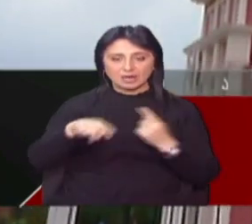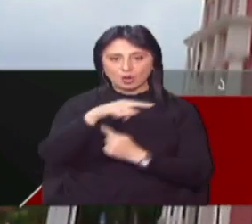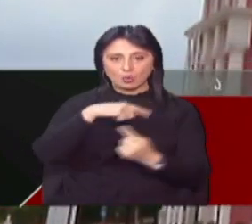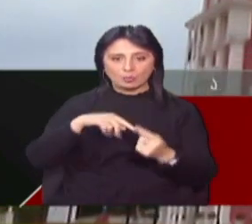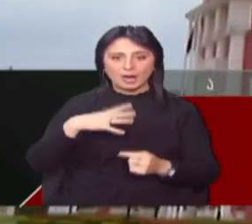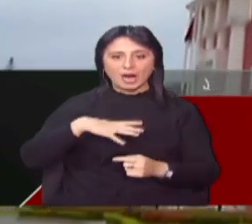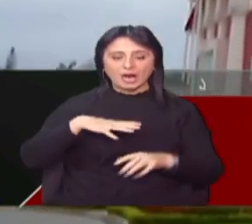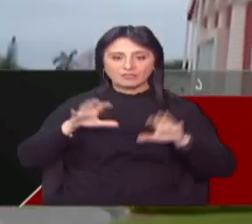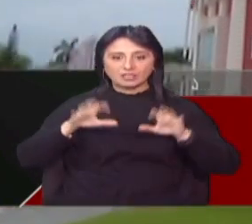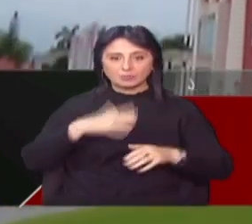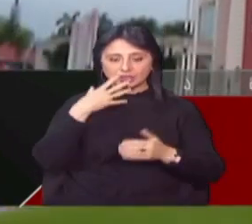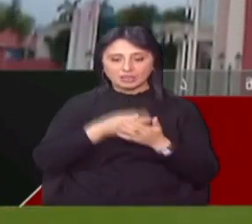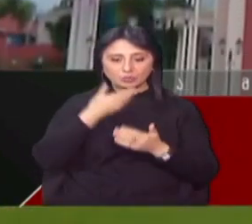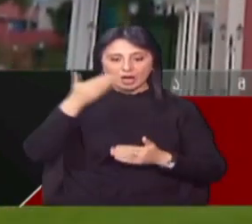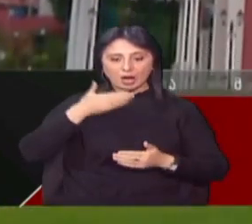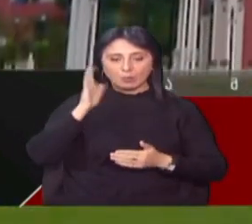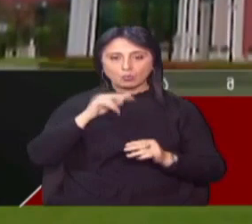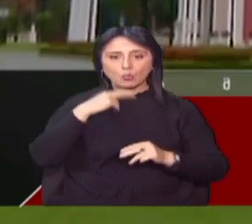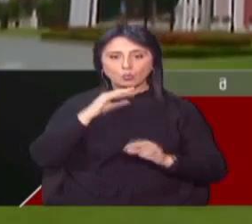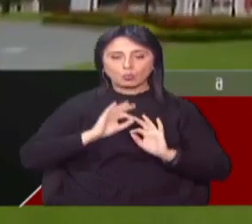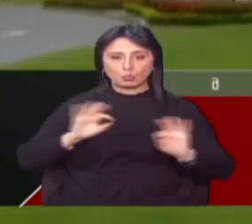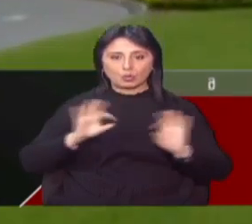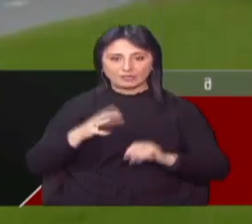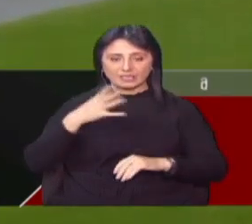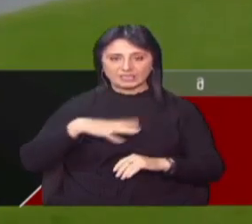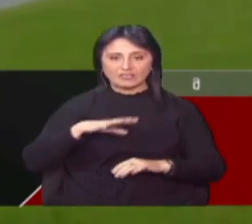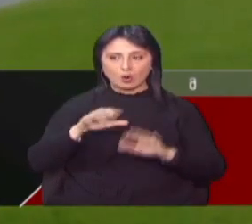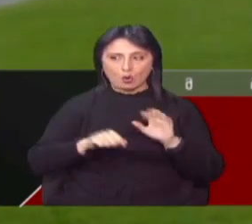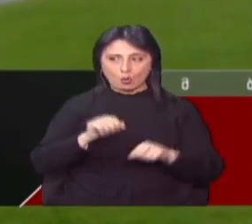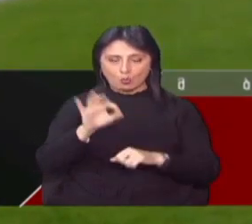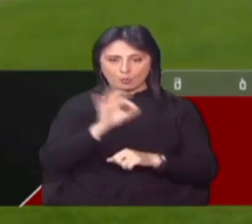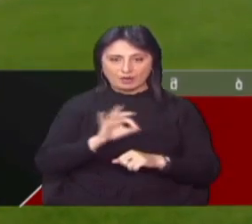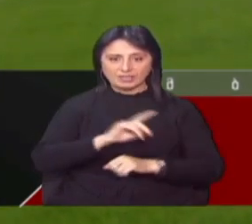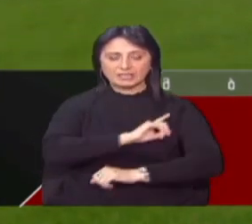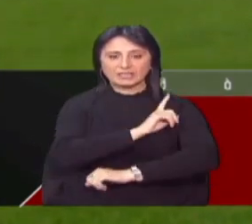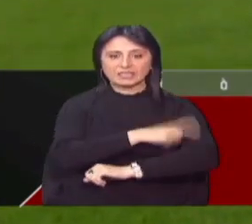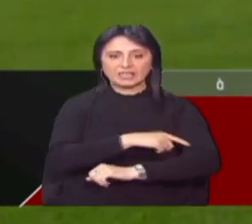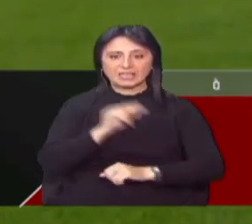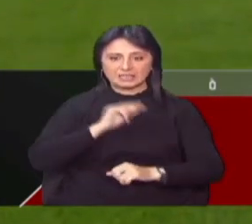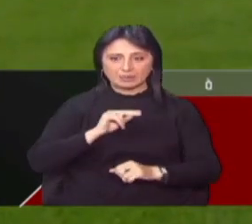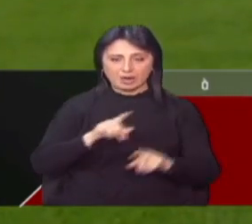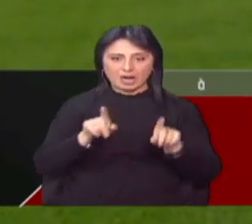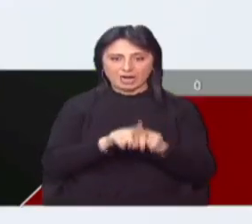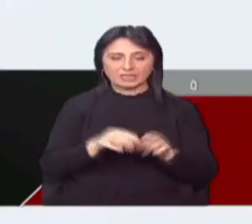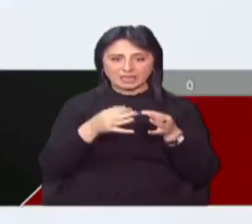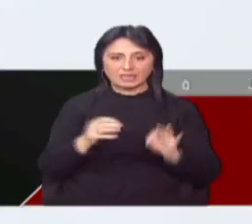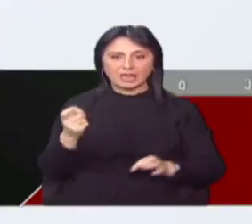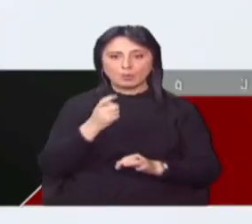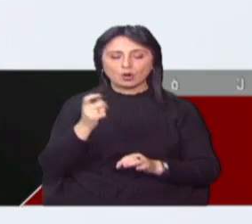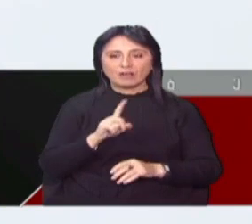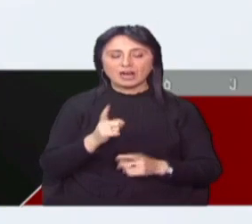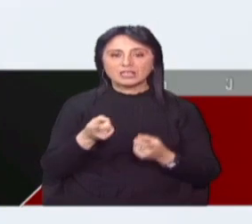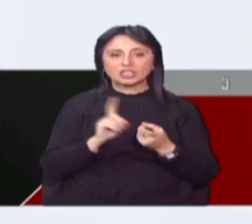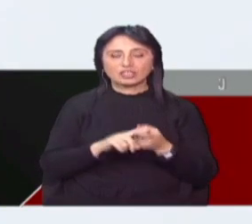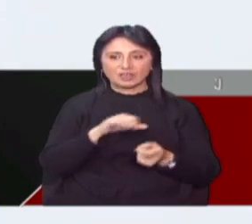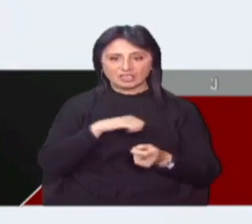ქართველი სპიკერი საკუთარ გამოსვლაში ყურადღებას გამახვილებს საქართველოს ოკუპაციაზე, ძლიერ ინსტიტუტებსა და ასევე დემოკრატიაზე. რაც